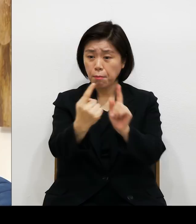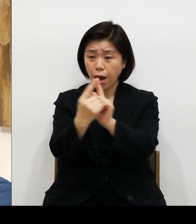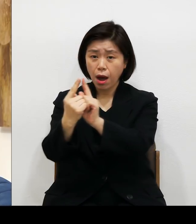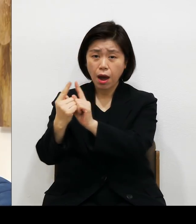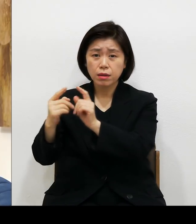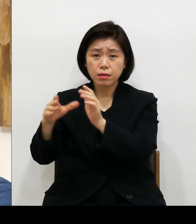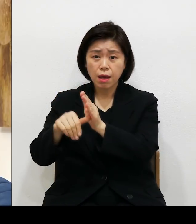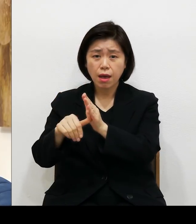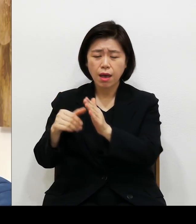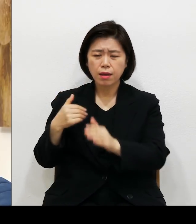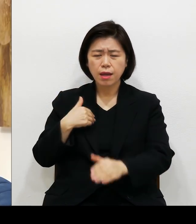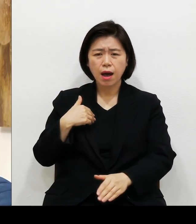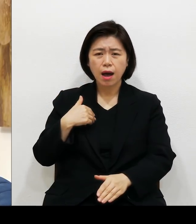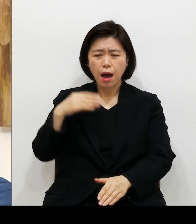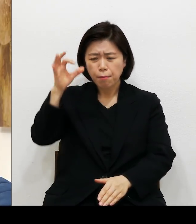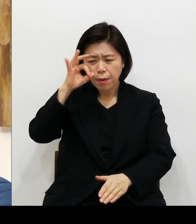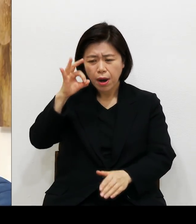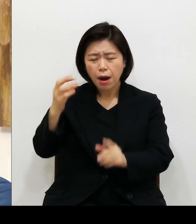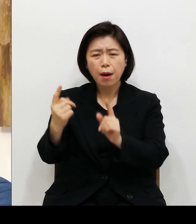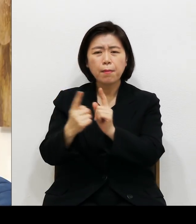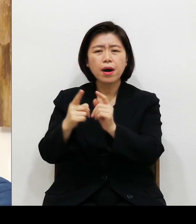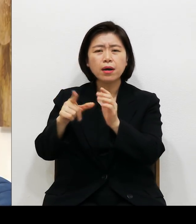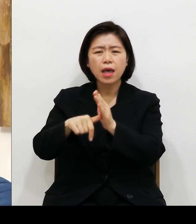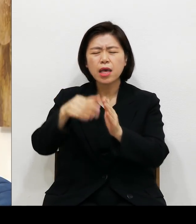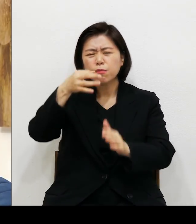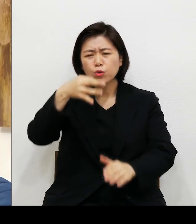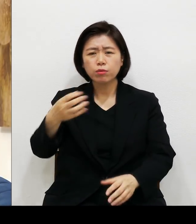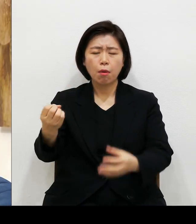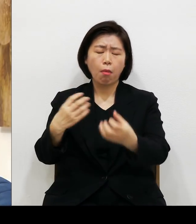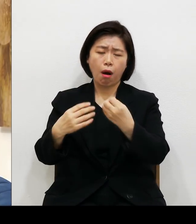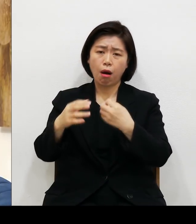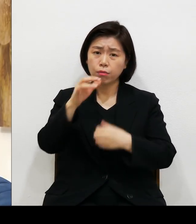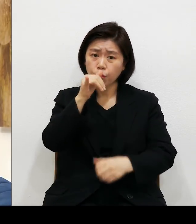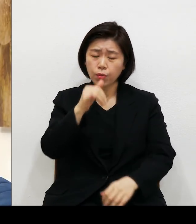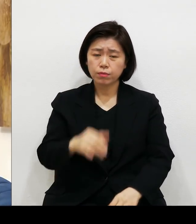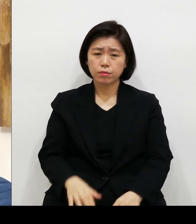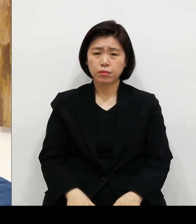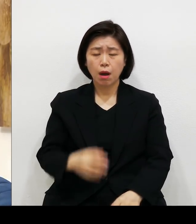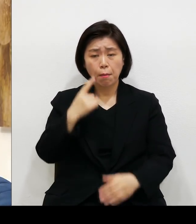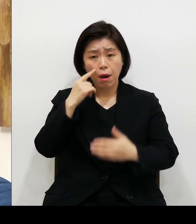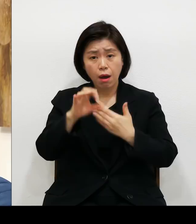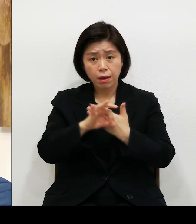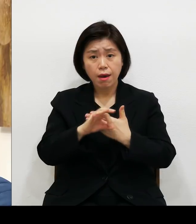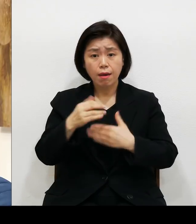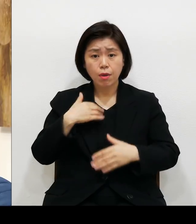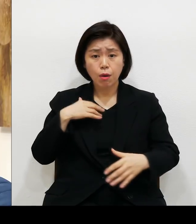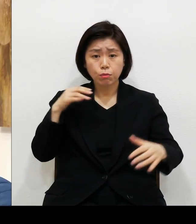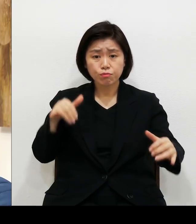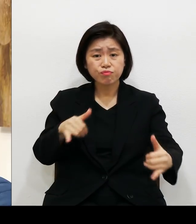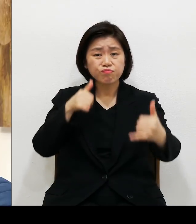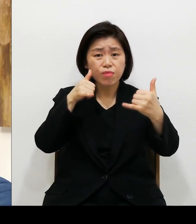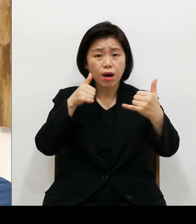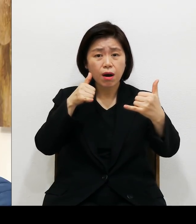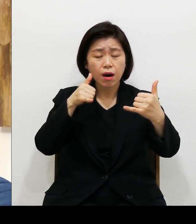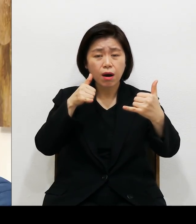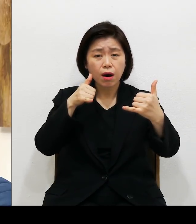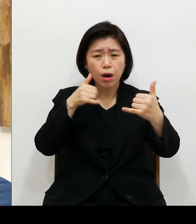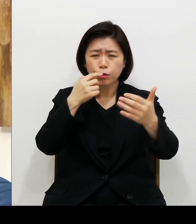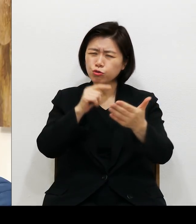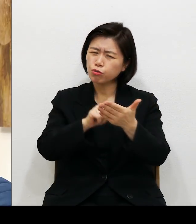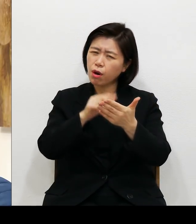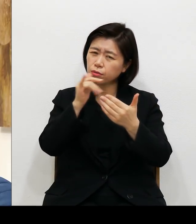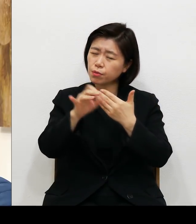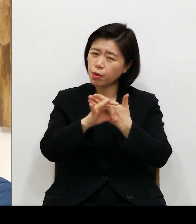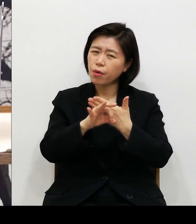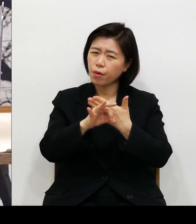저 아빠가 나를 쉽게 찾을 수 있었으면 내 전화번호를 알았으면 그렇죠. 그치, 지병이 있는 건 어쩔 수 없지만 저 애기는 안 죽을 수